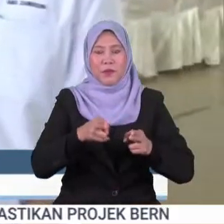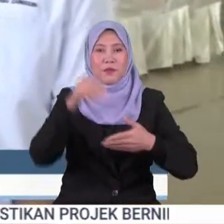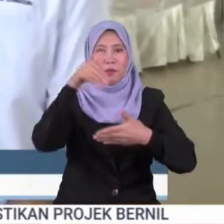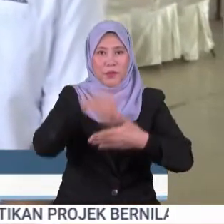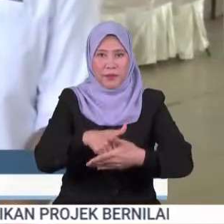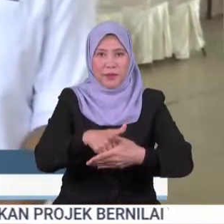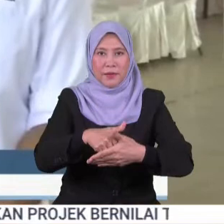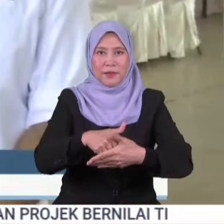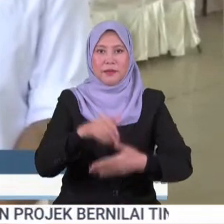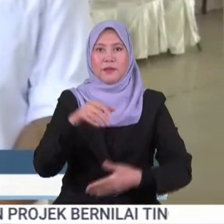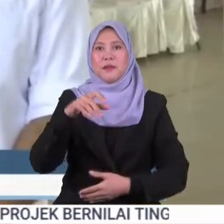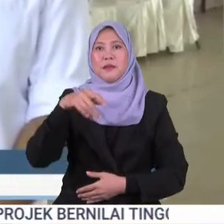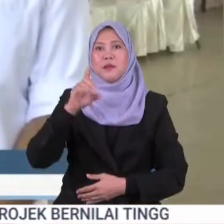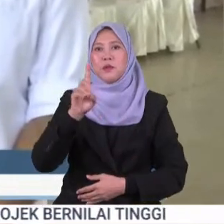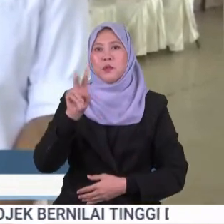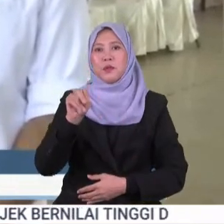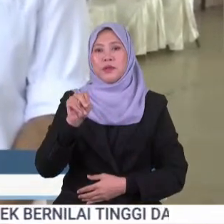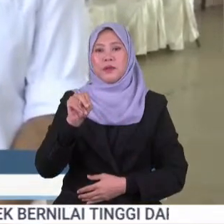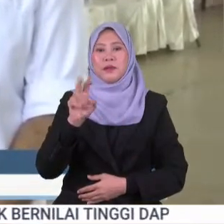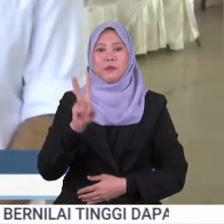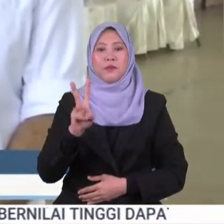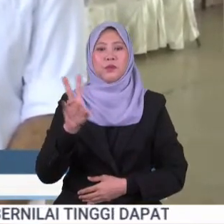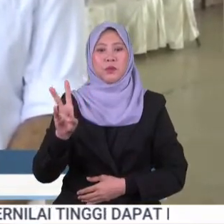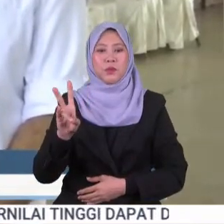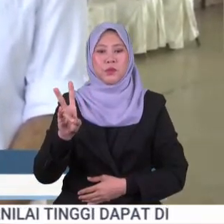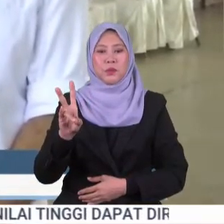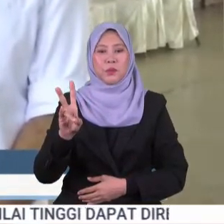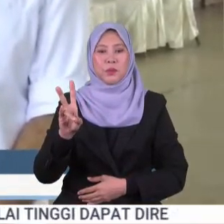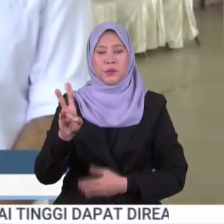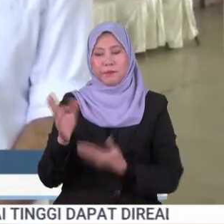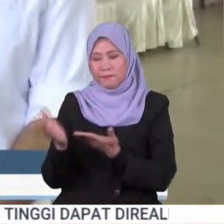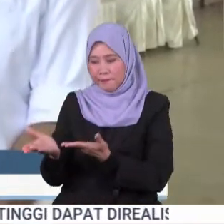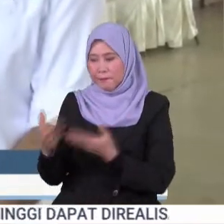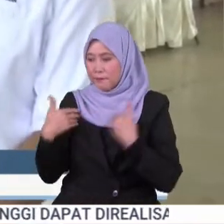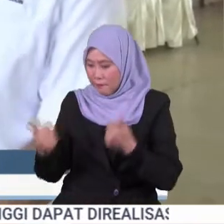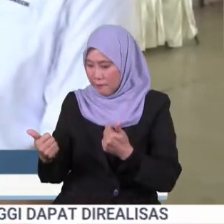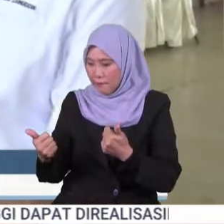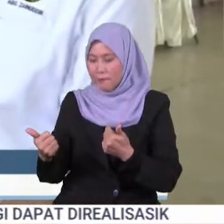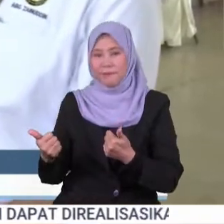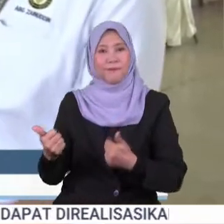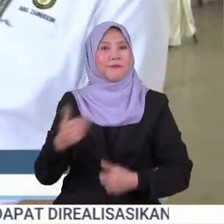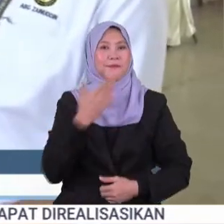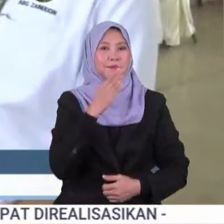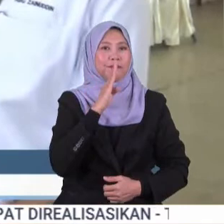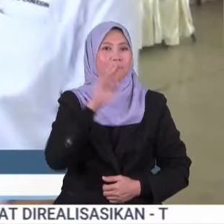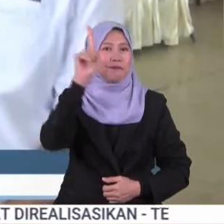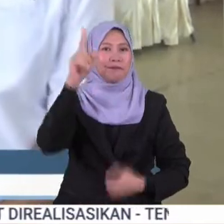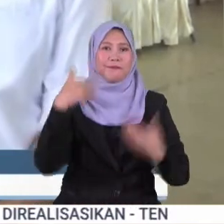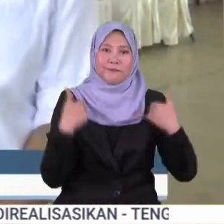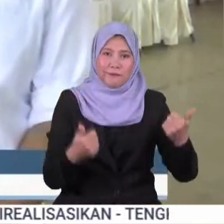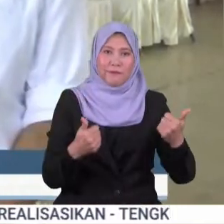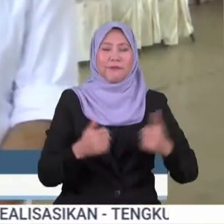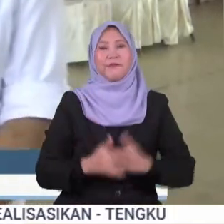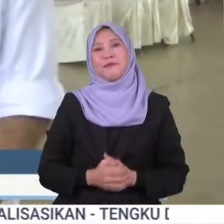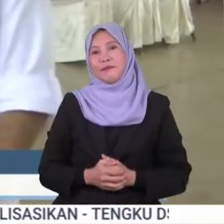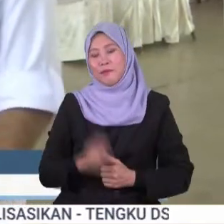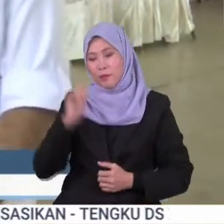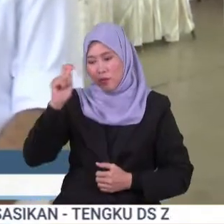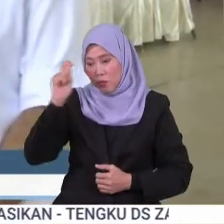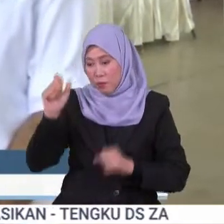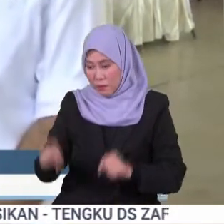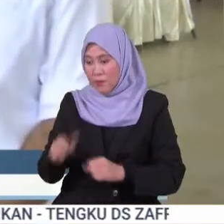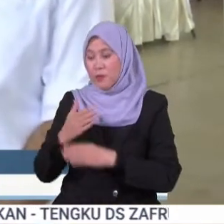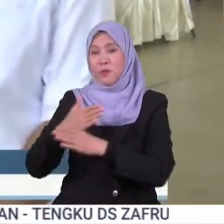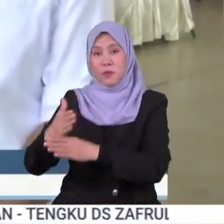raya kecil DUN N67 Jepak, Abang Zainuddin Abang Turki. Apa khabar tuan? Alhamdulillah, baik. Baik, tuan mungkin